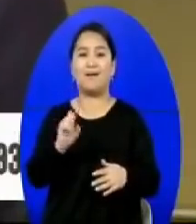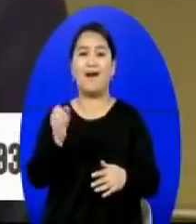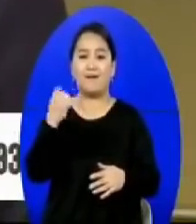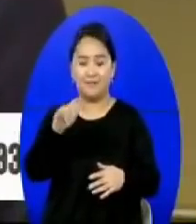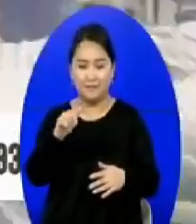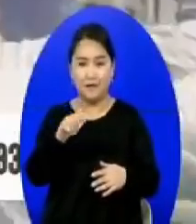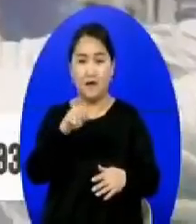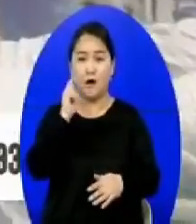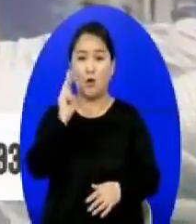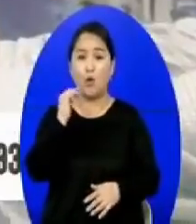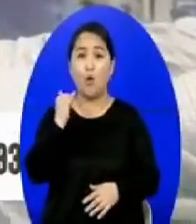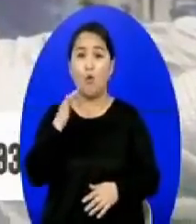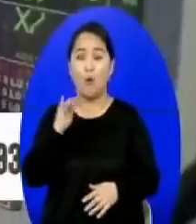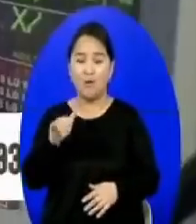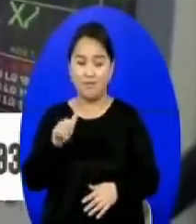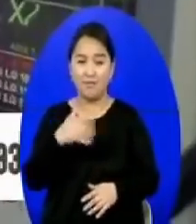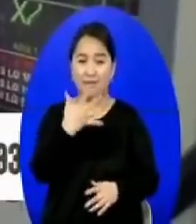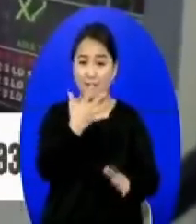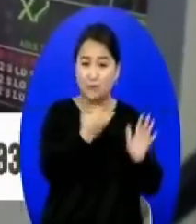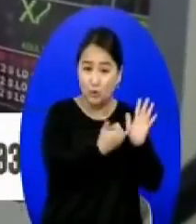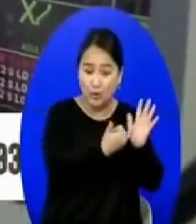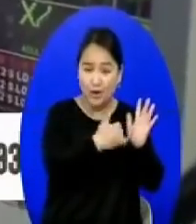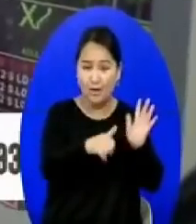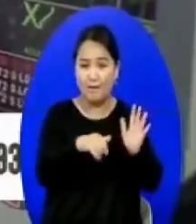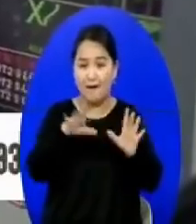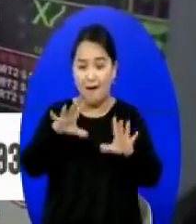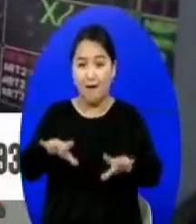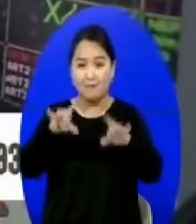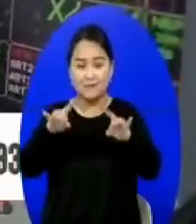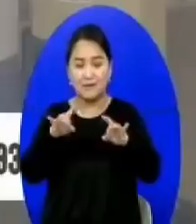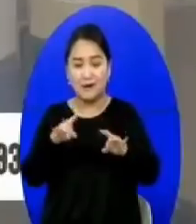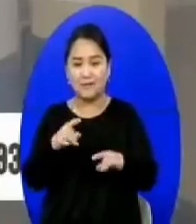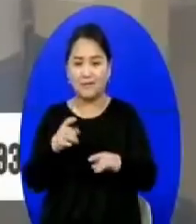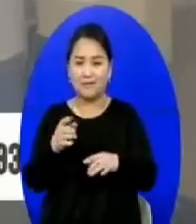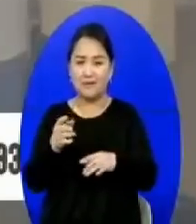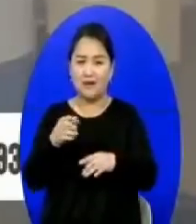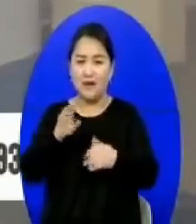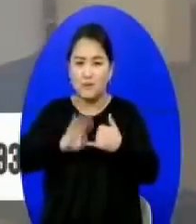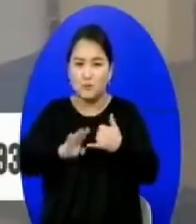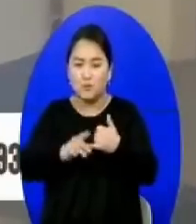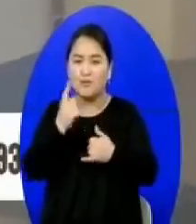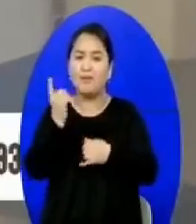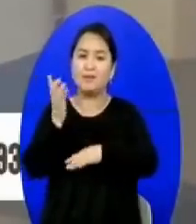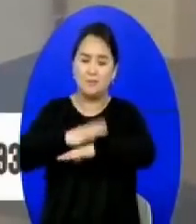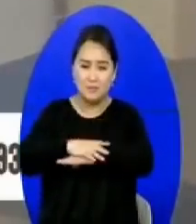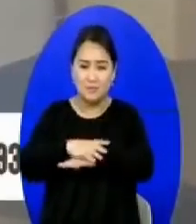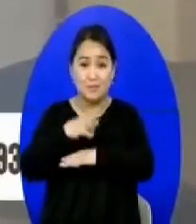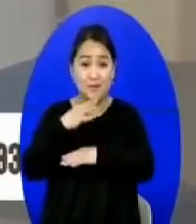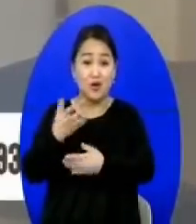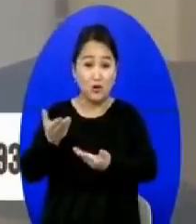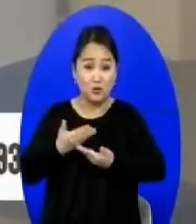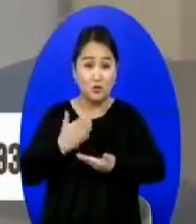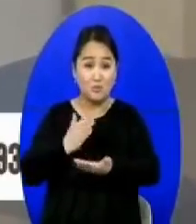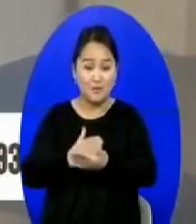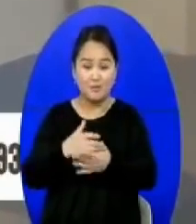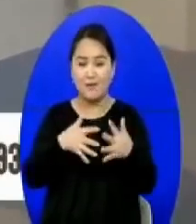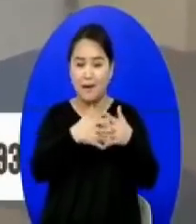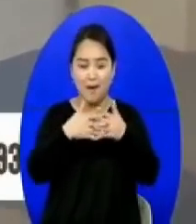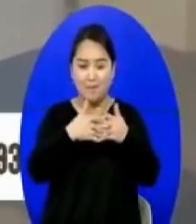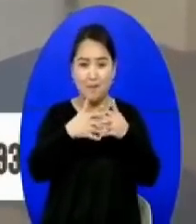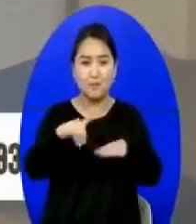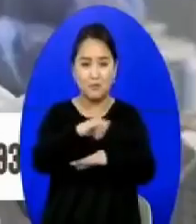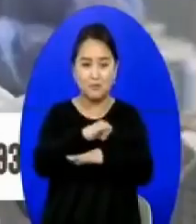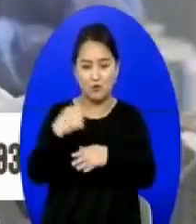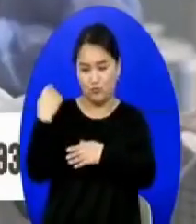улсад 56, Австрал, Тайландд мөн нас барсан нэг тохиолдол сүүлийн мэдээгээр бүртгэгдээд байна. За, Америк нэгдсэн улс өчигдрөөс